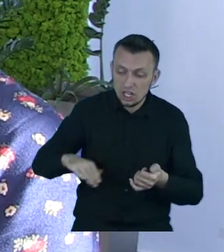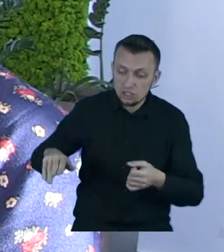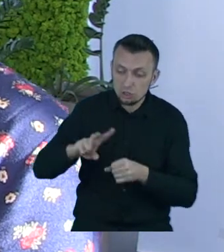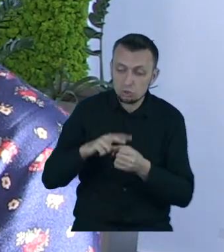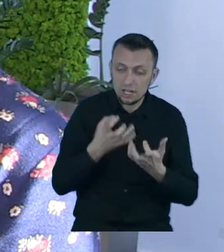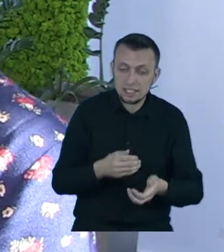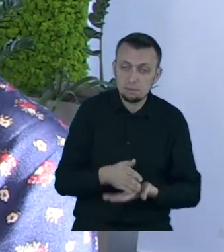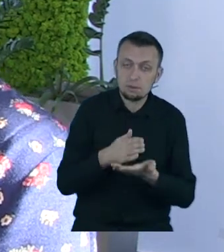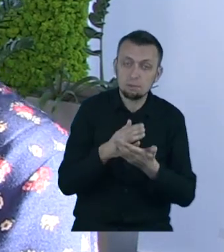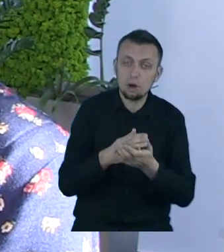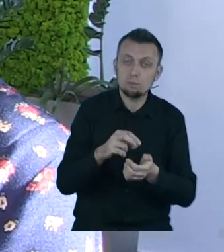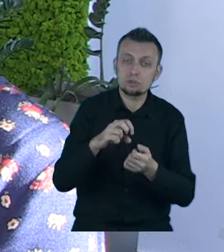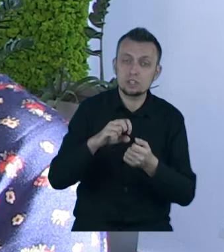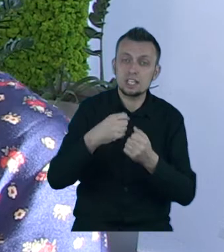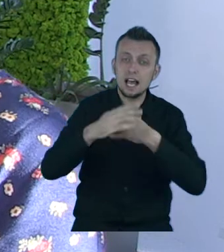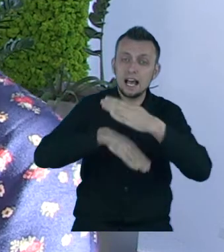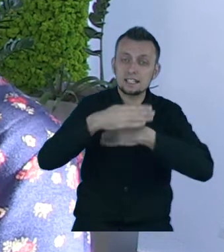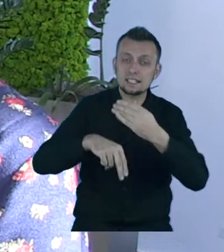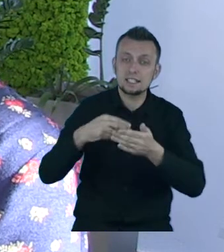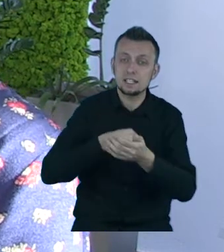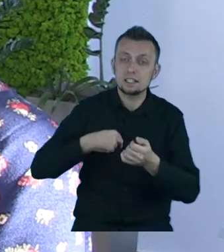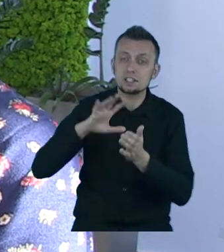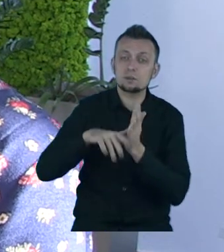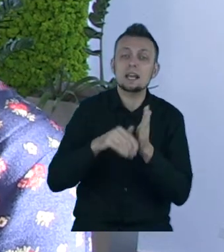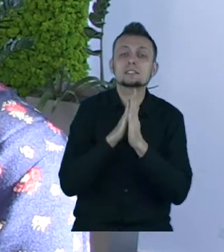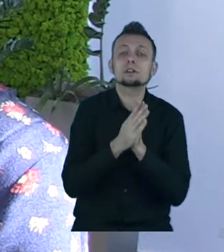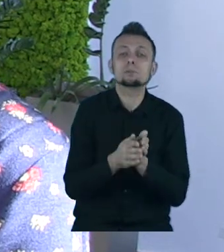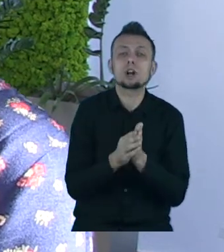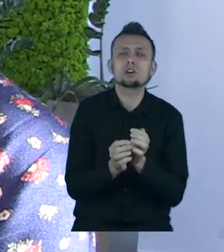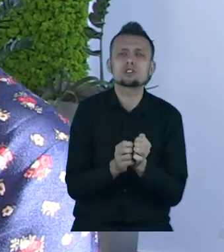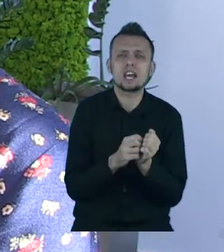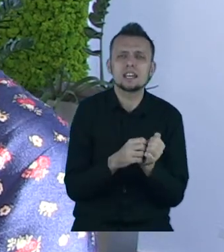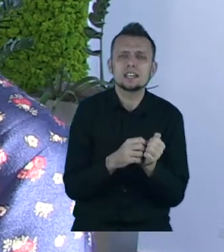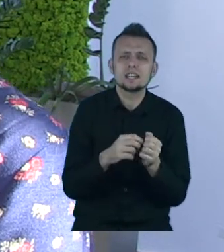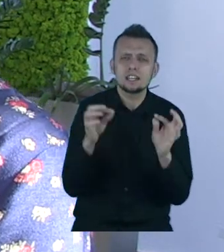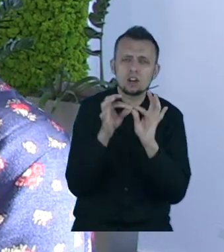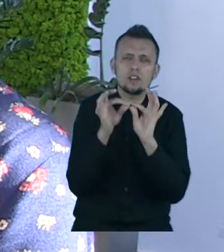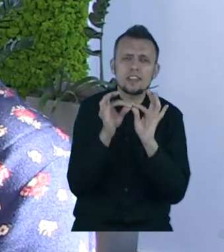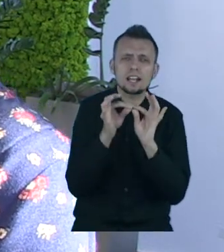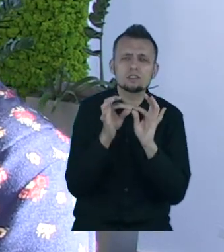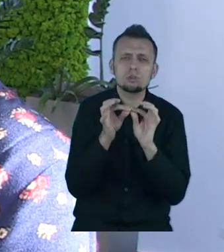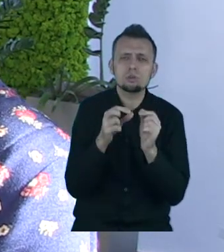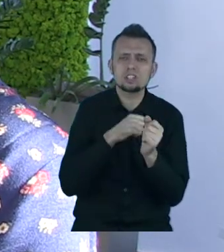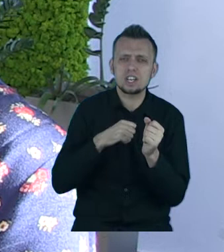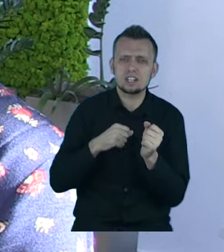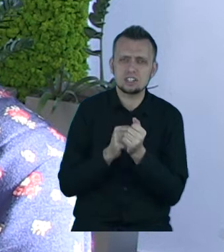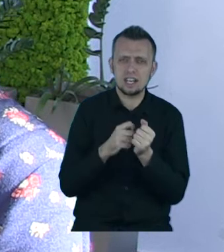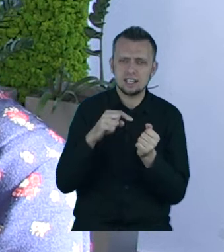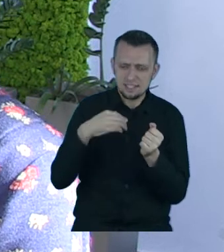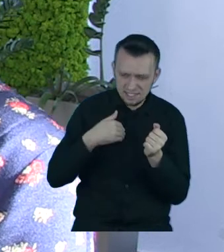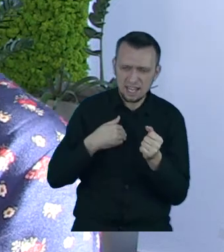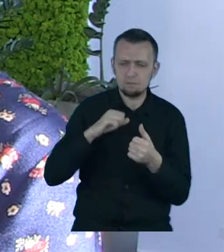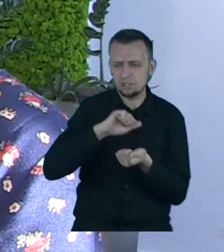mieście, proszę zgłaszajcie się do nas, kontaktujcie się lub bezpośrednio ze mną, lub przez